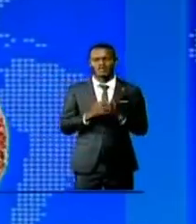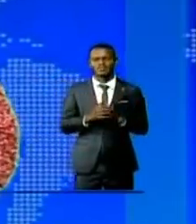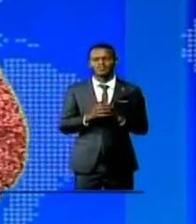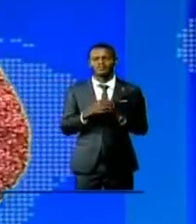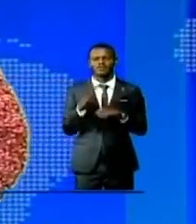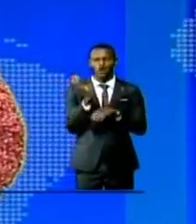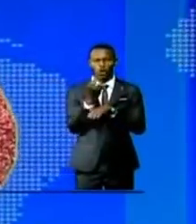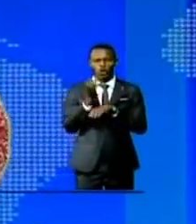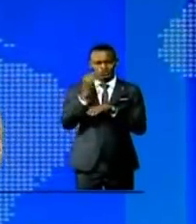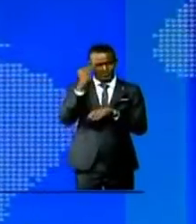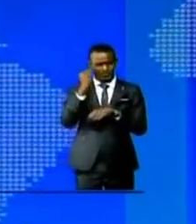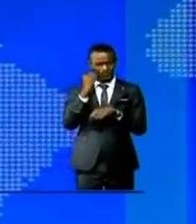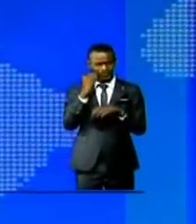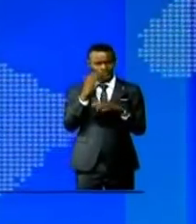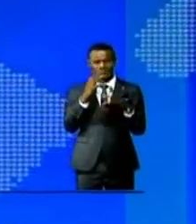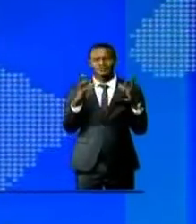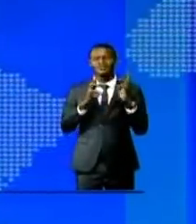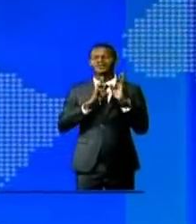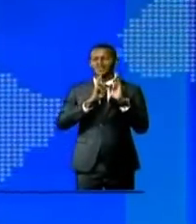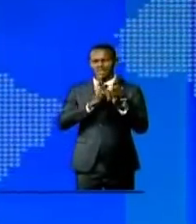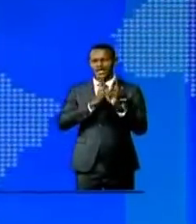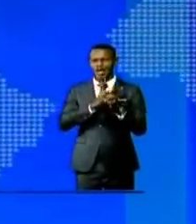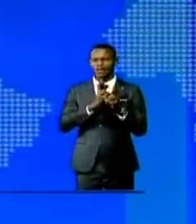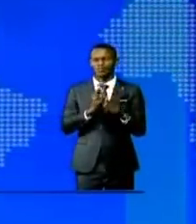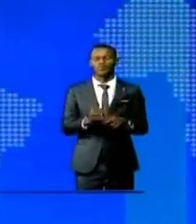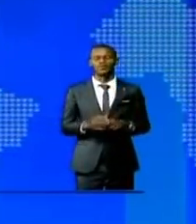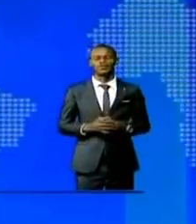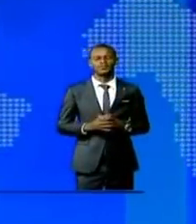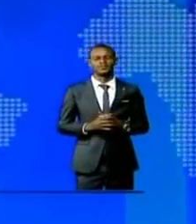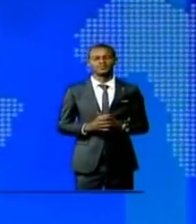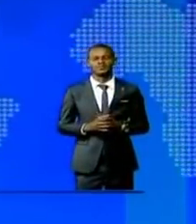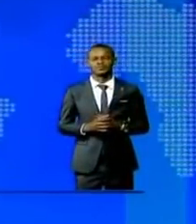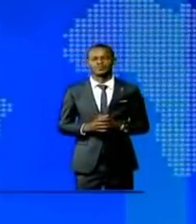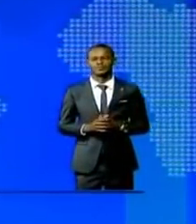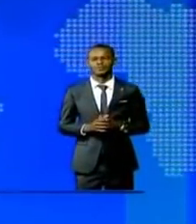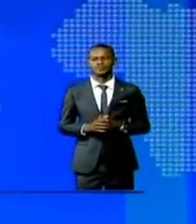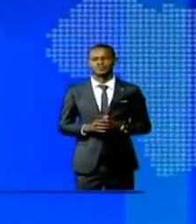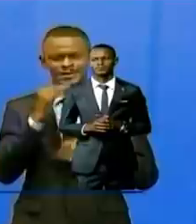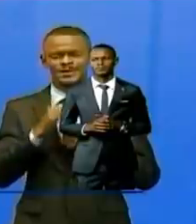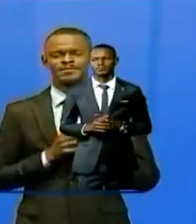Postes, Téléphone, Nouvelle Technologie de l'Information et de la Communication.